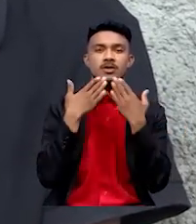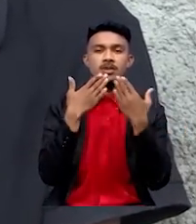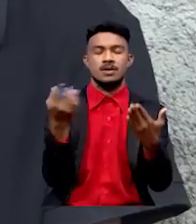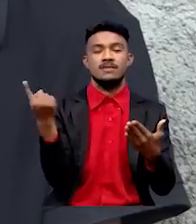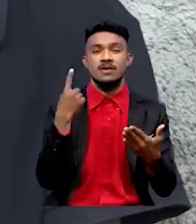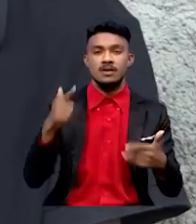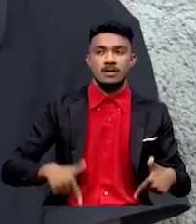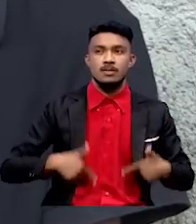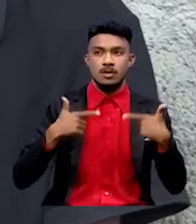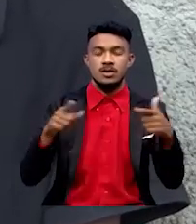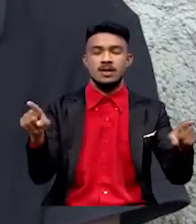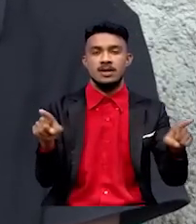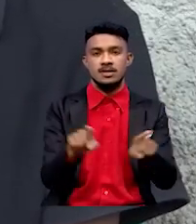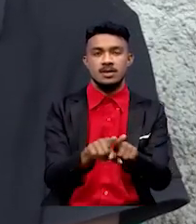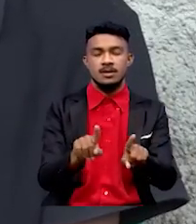sini. Ini be.